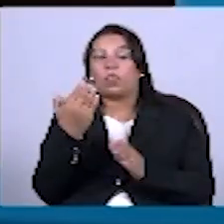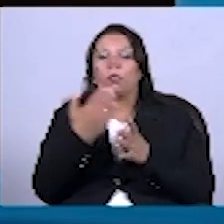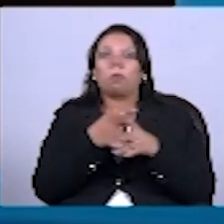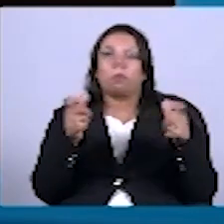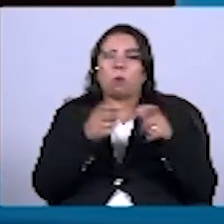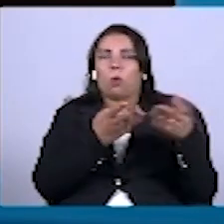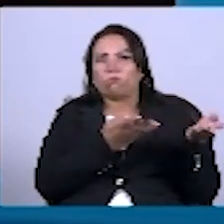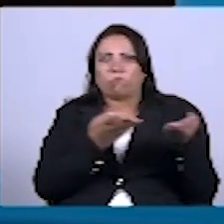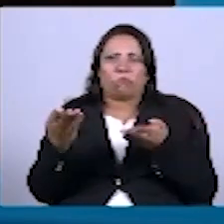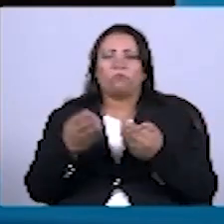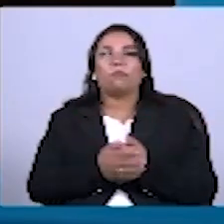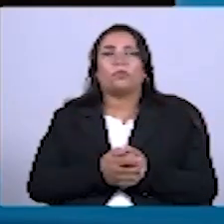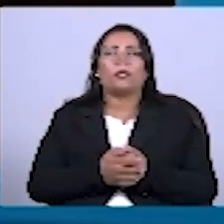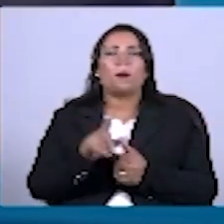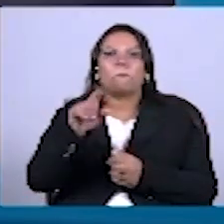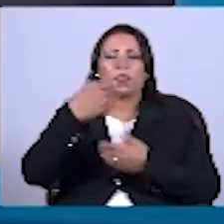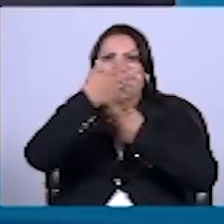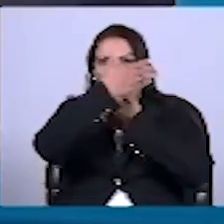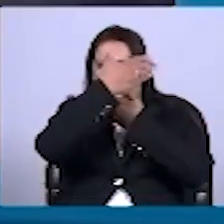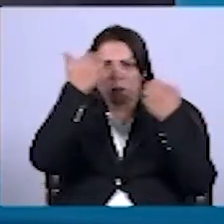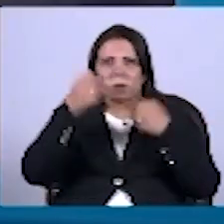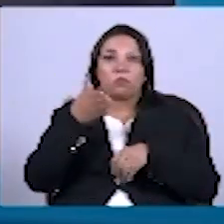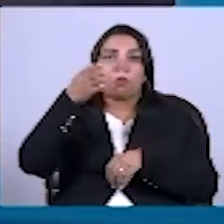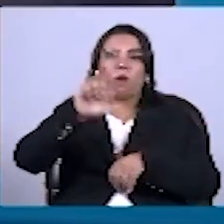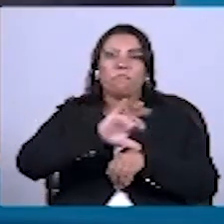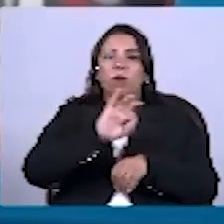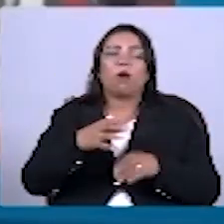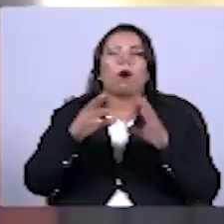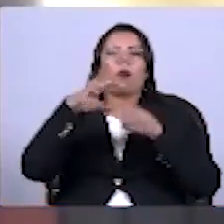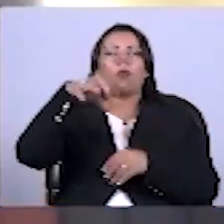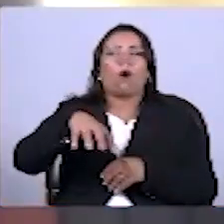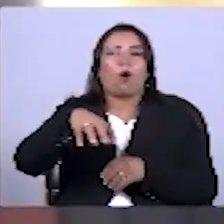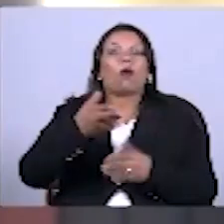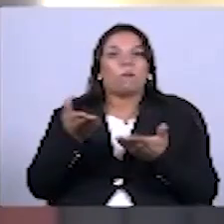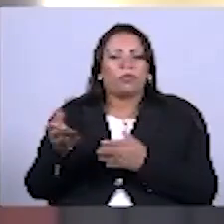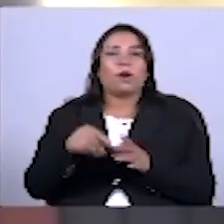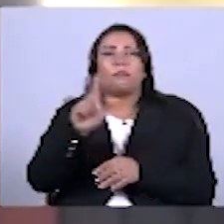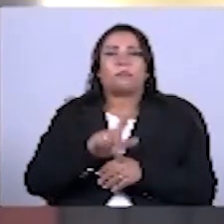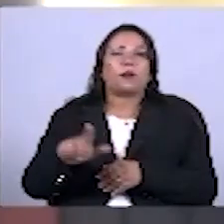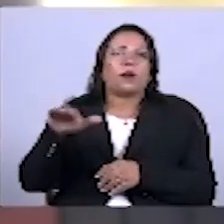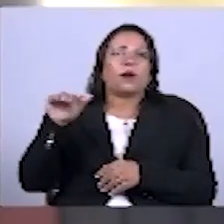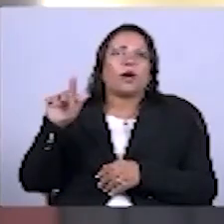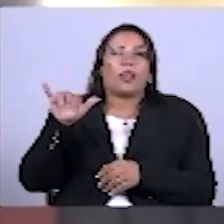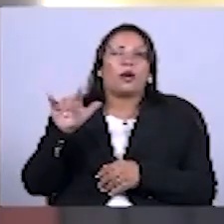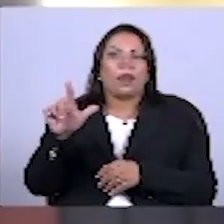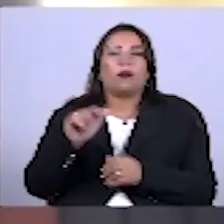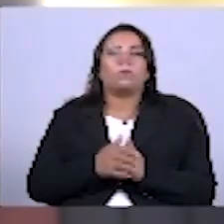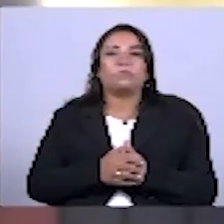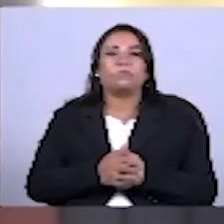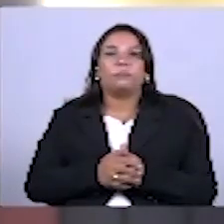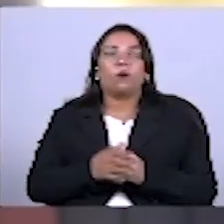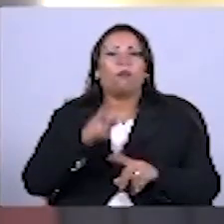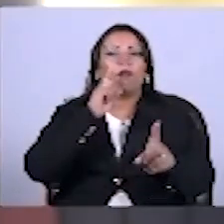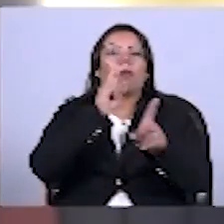وفد من حماس الى القاهره ب رئاسه خليل الحيه